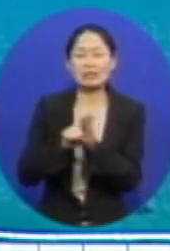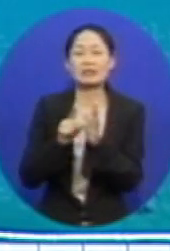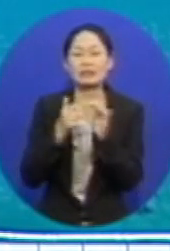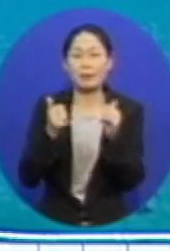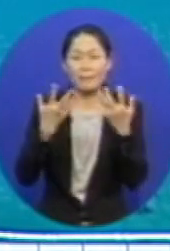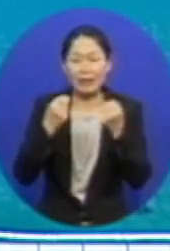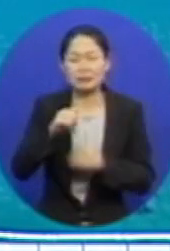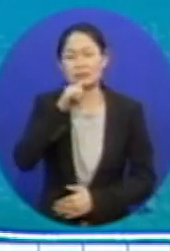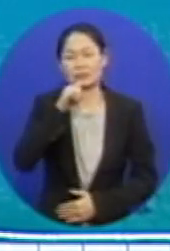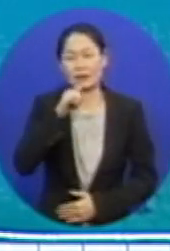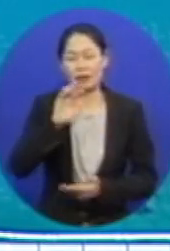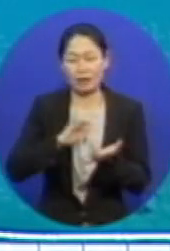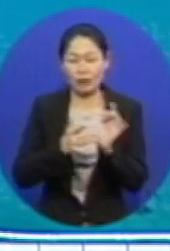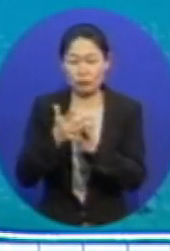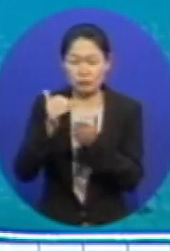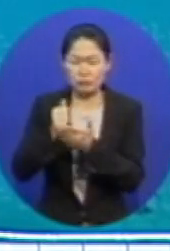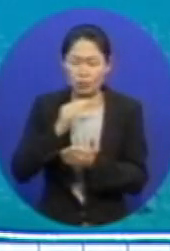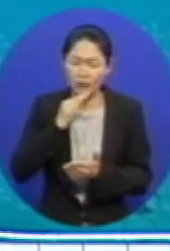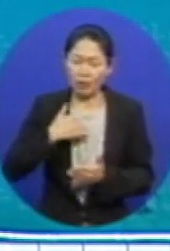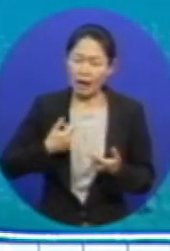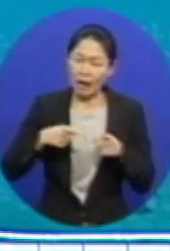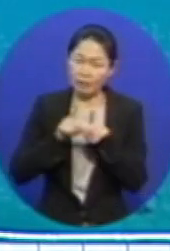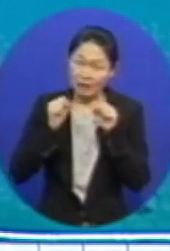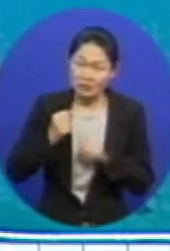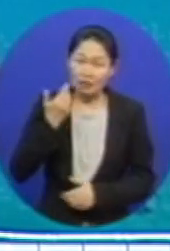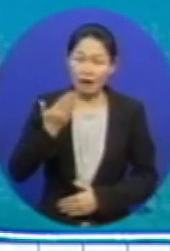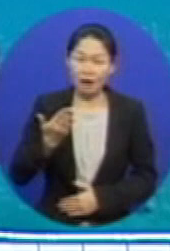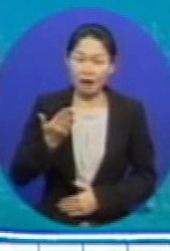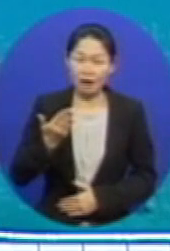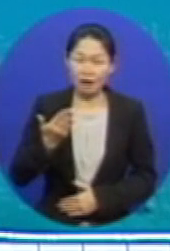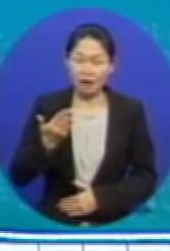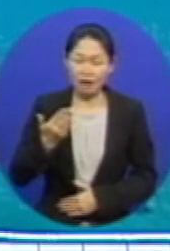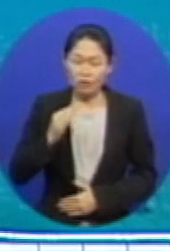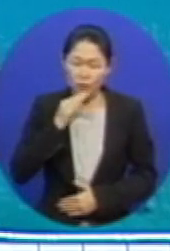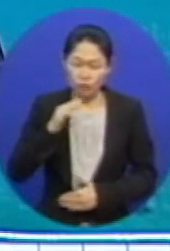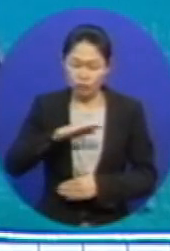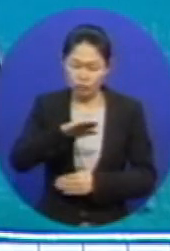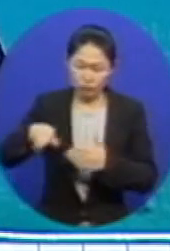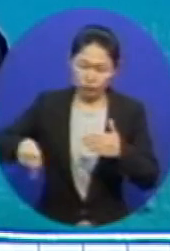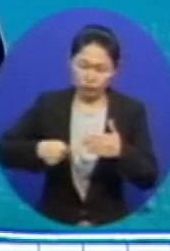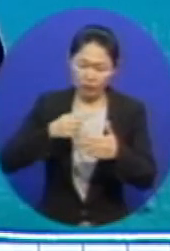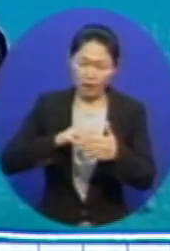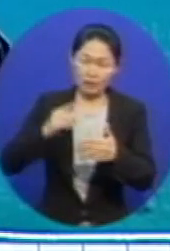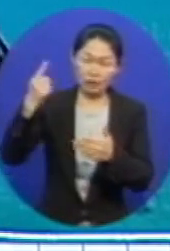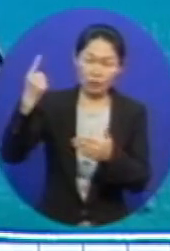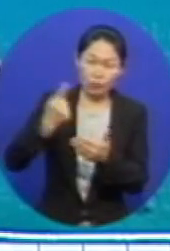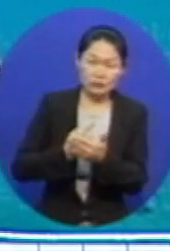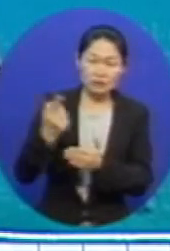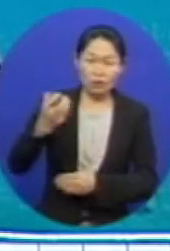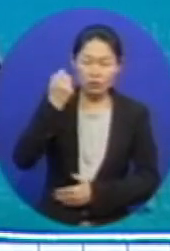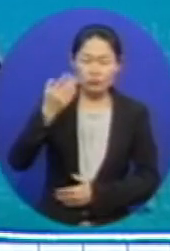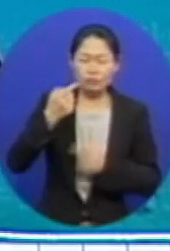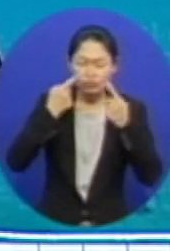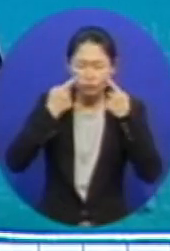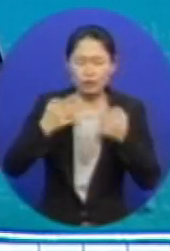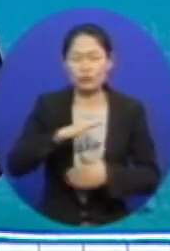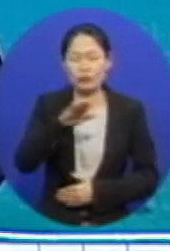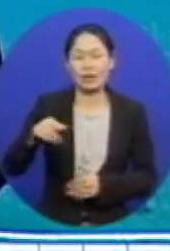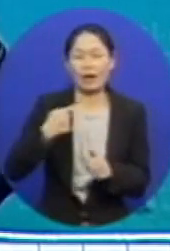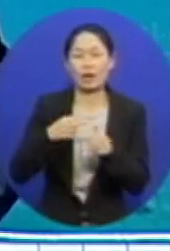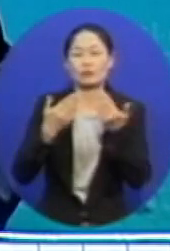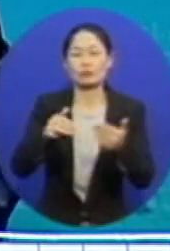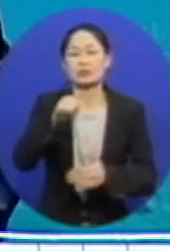예수님 정말 나와 같이 계실까 우리 안에 오신 성령께서 그것을 분명하게 우리에게 가르쳐 주세요